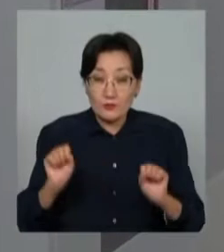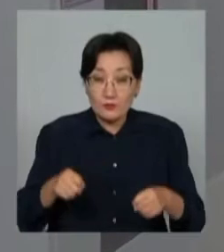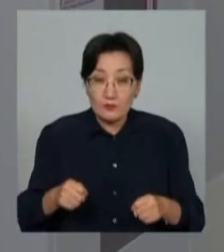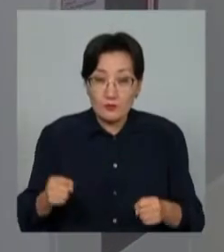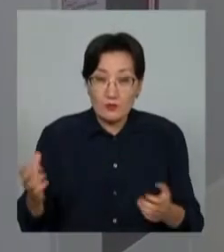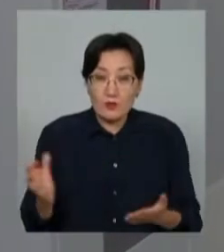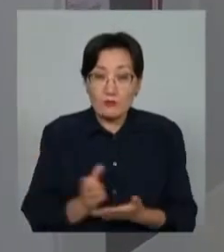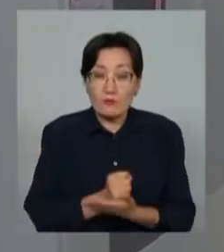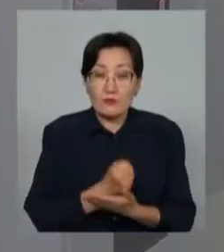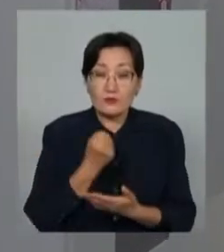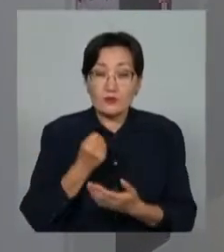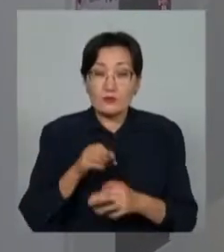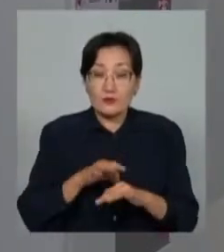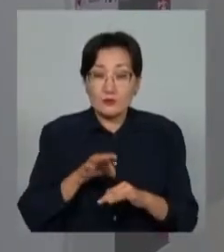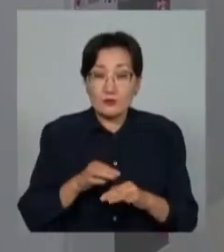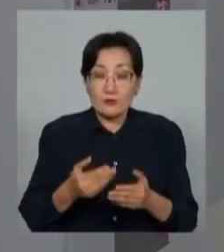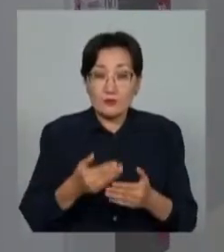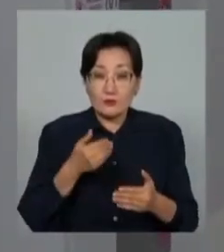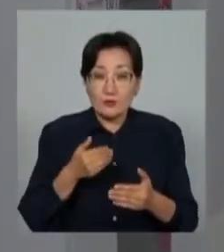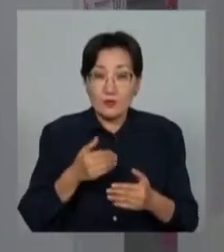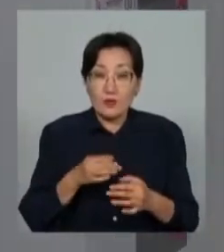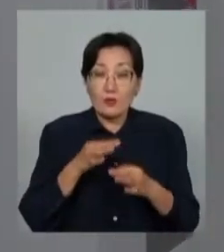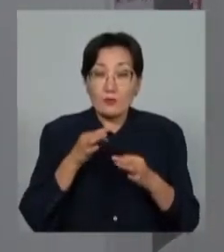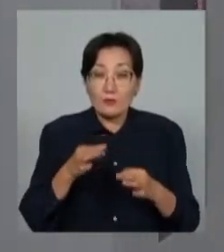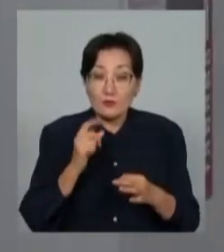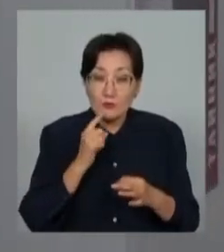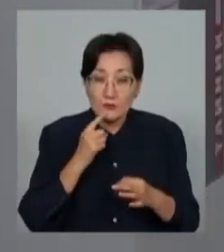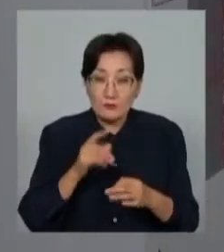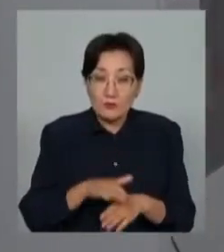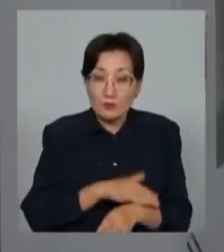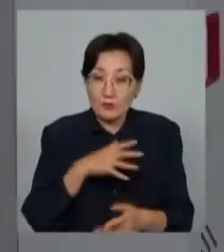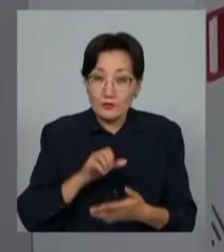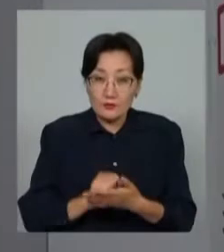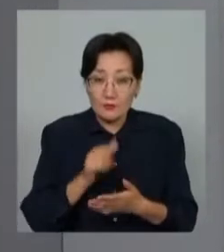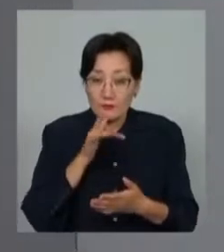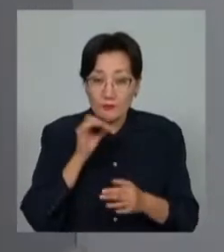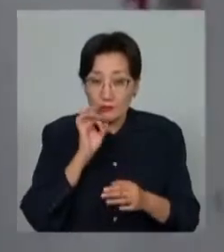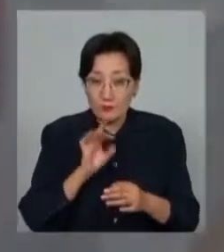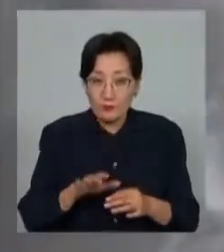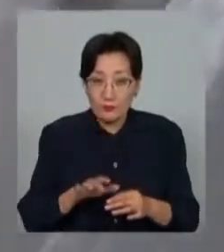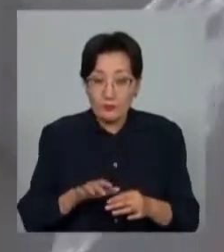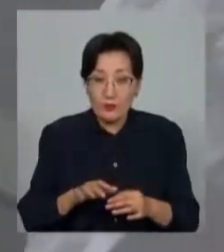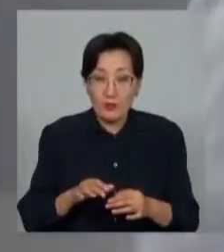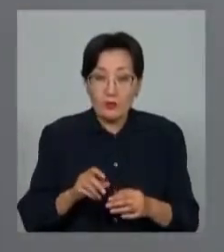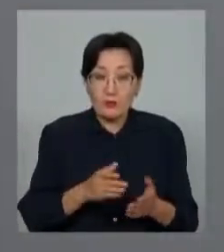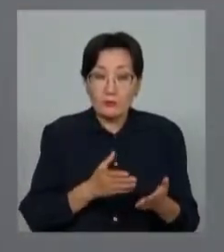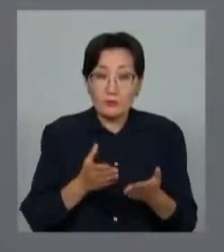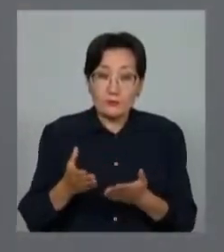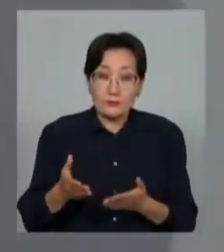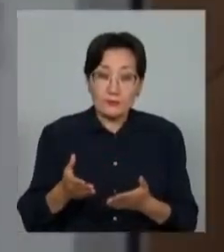побороть болезнь. Предупреждаем заранее, им очень трудно говорить, поэтому не будем долго занимать их время. Пройдемте.